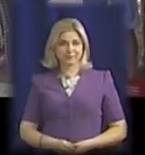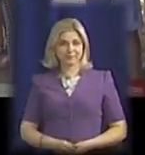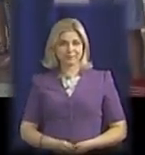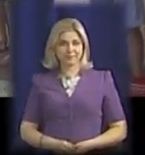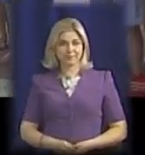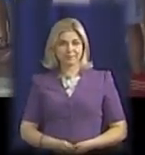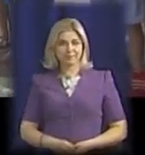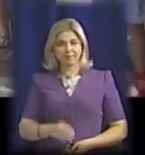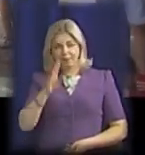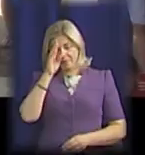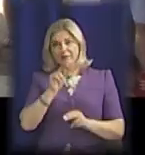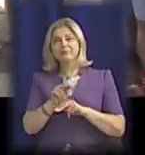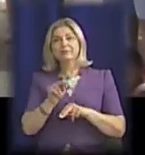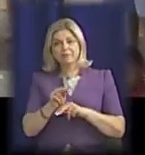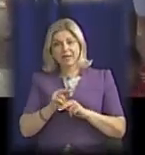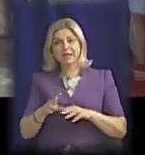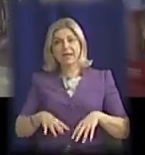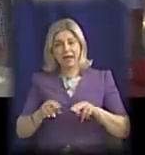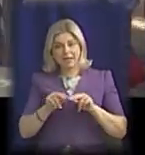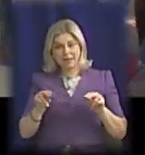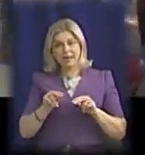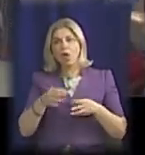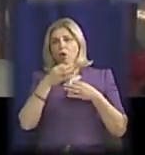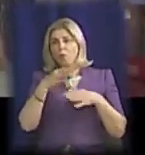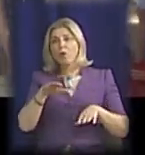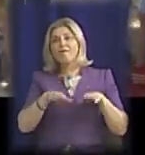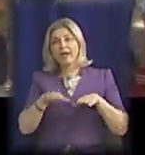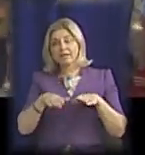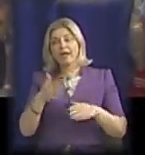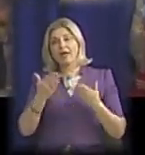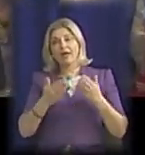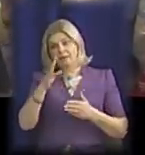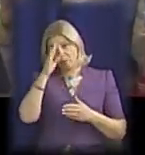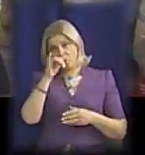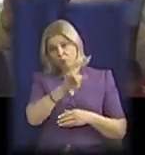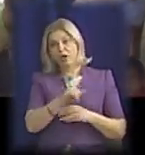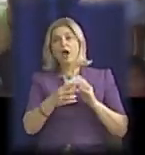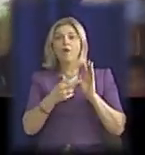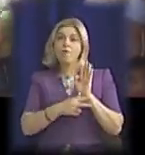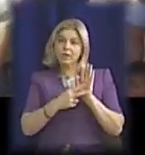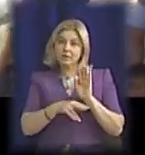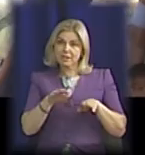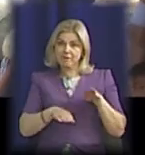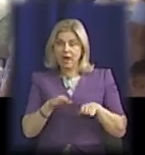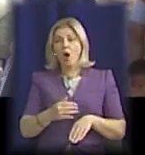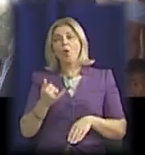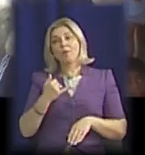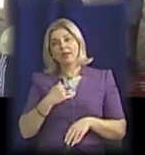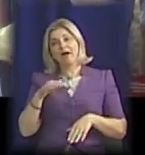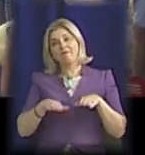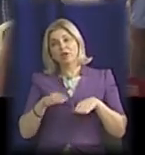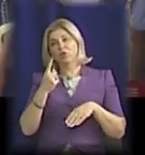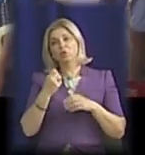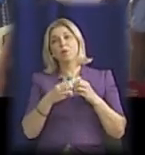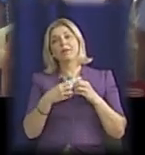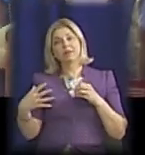робляться на будь-якому весі. Тобто у Сергія Борисовича вес під 80, у мене 115. І він цей бросок може зробити, якщо